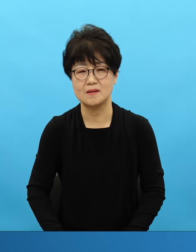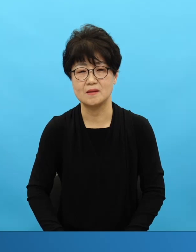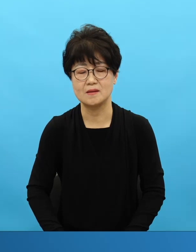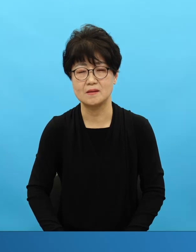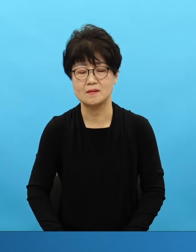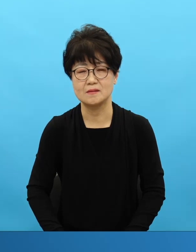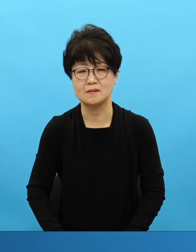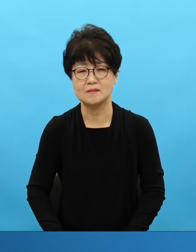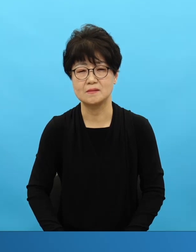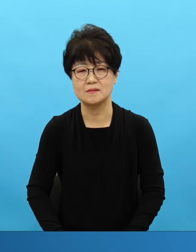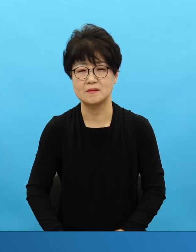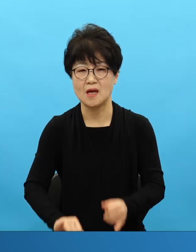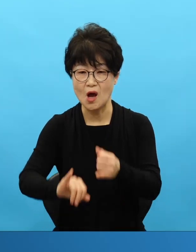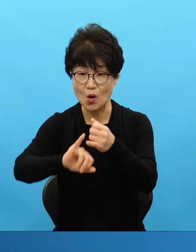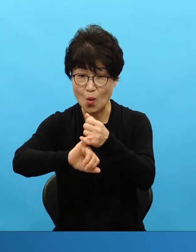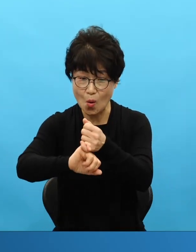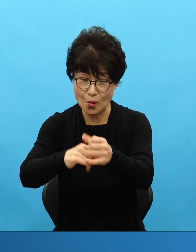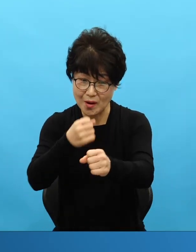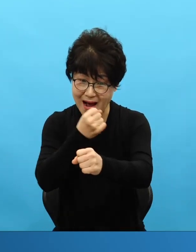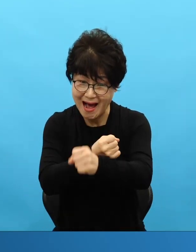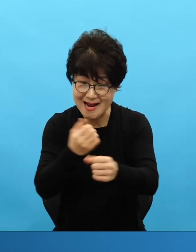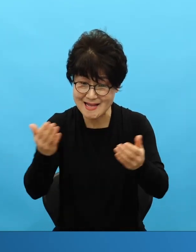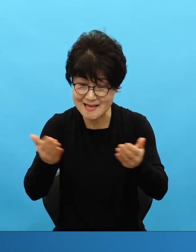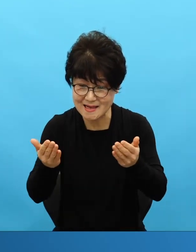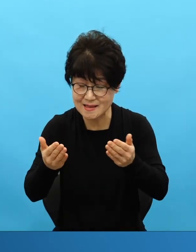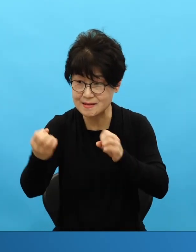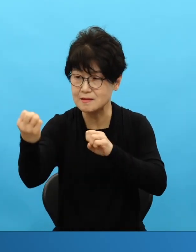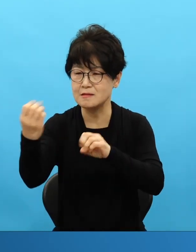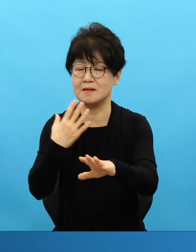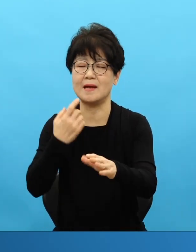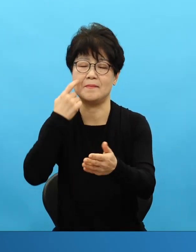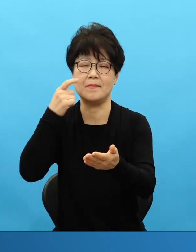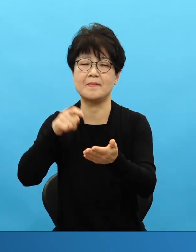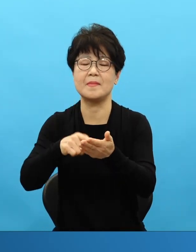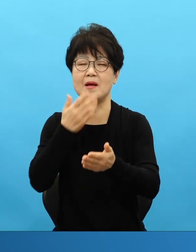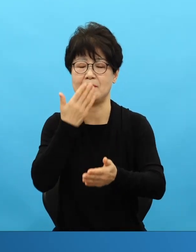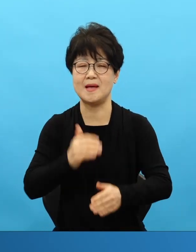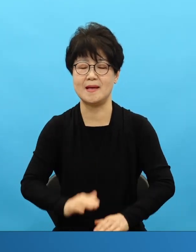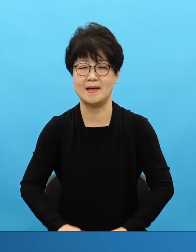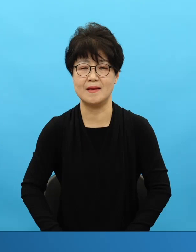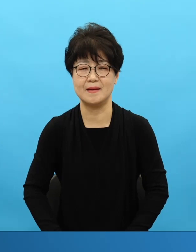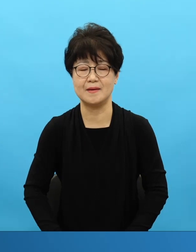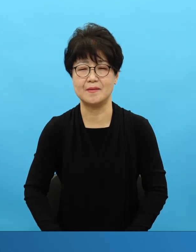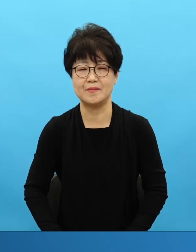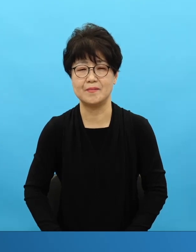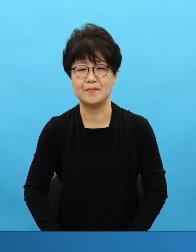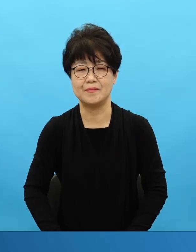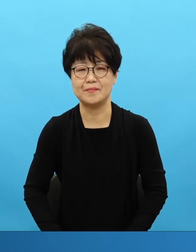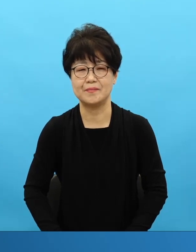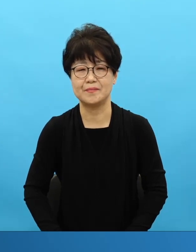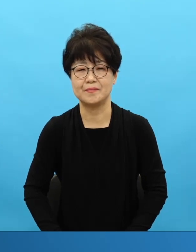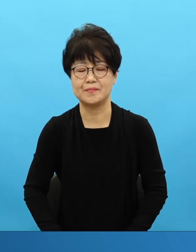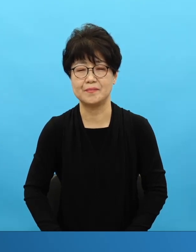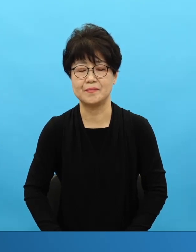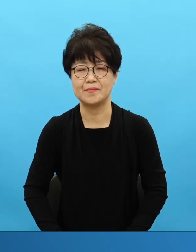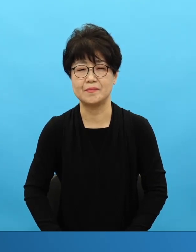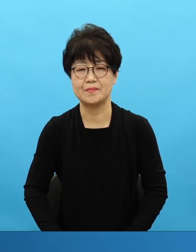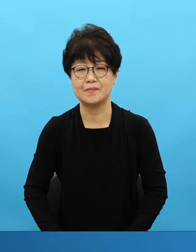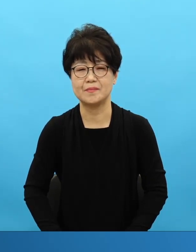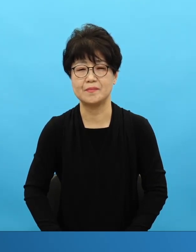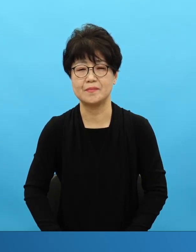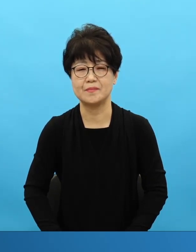늘 눈앞에 보입니다. It's not something that you must you can or cannot do. It's something you must do. 이때 그것부터 집중하잖아요. 그걸 보면